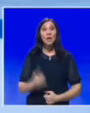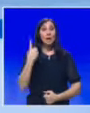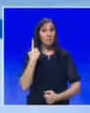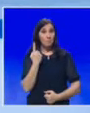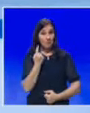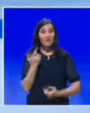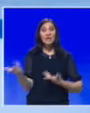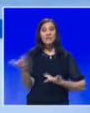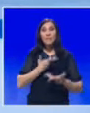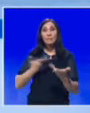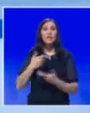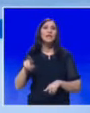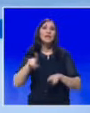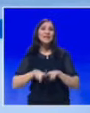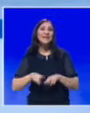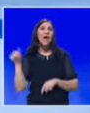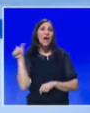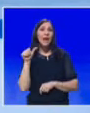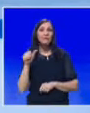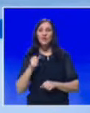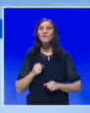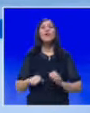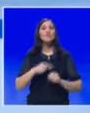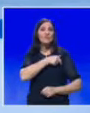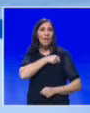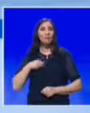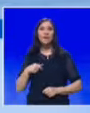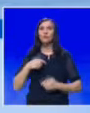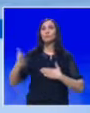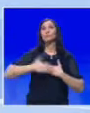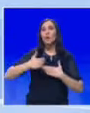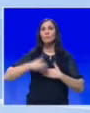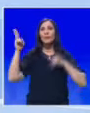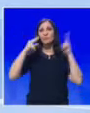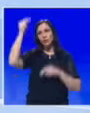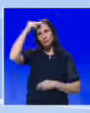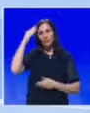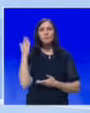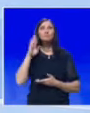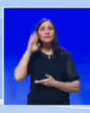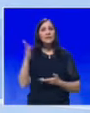Първият ни събеседник е Искрен Арабаджиев, депутат от Продължаваме промяната Демократична България. Здравейте! Здравейте!